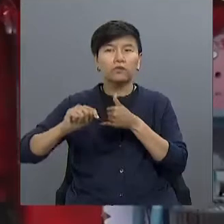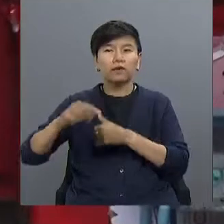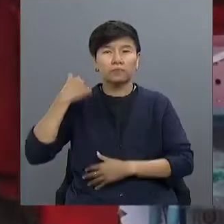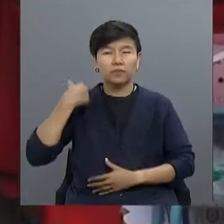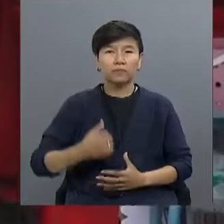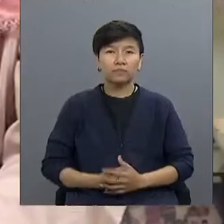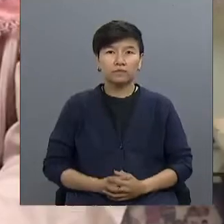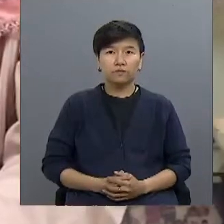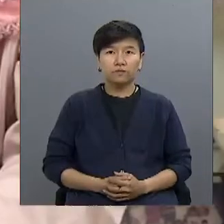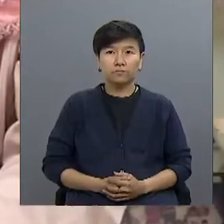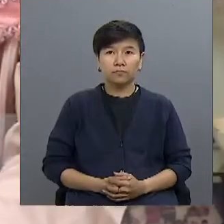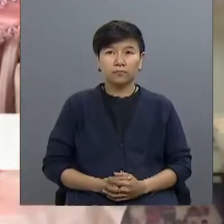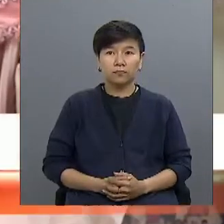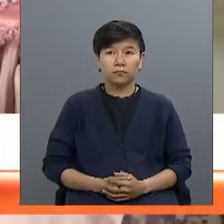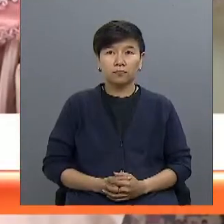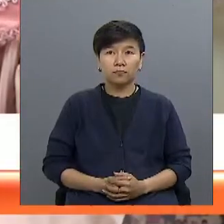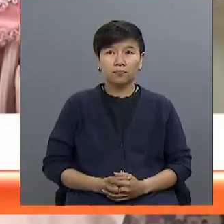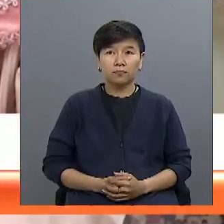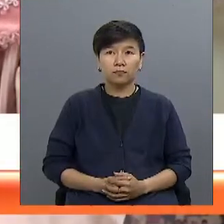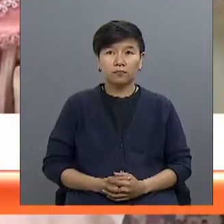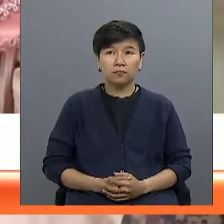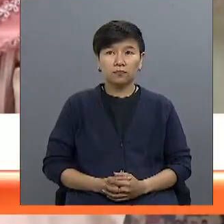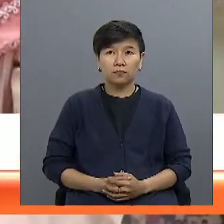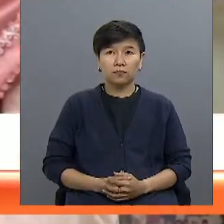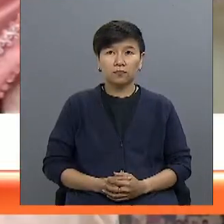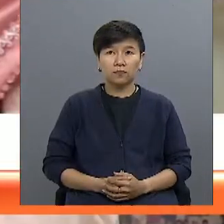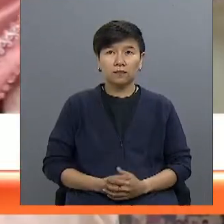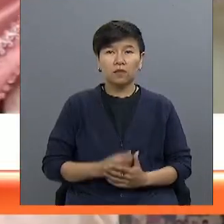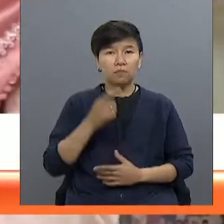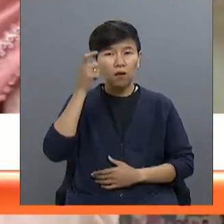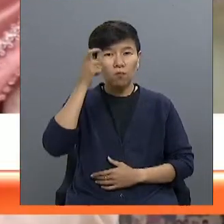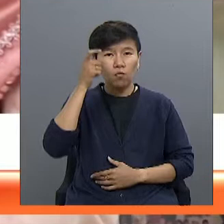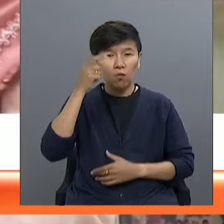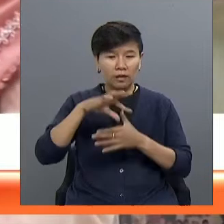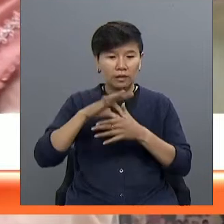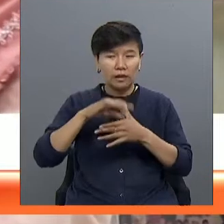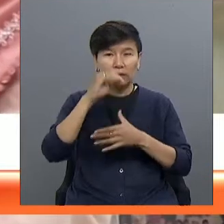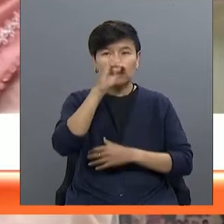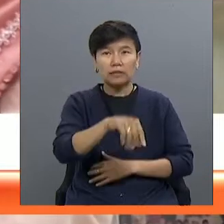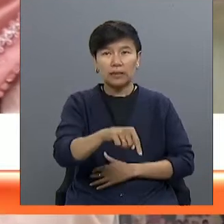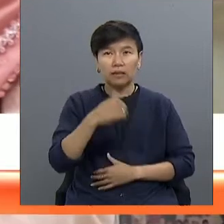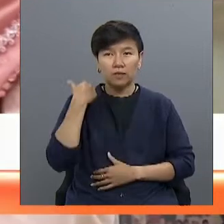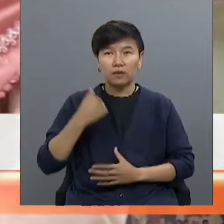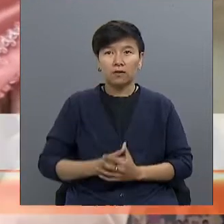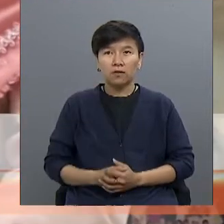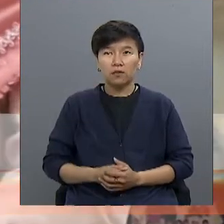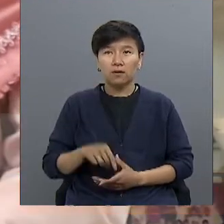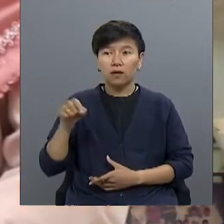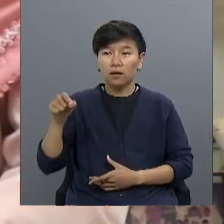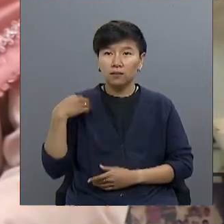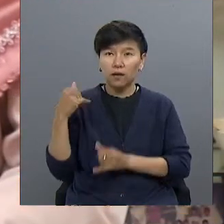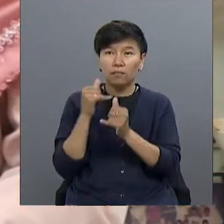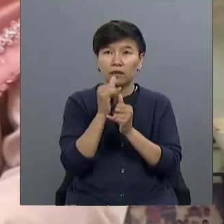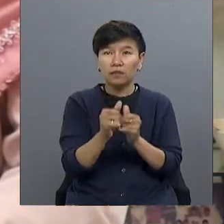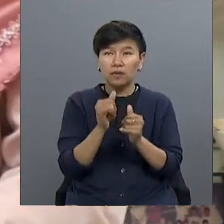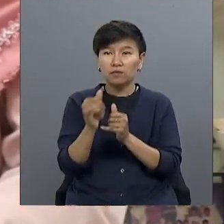แม่ยังเล็กๆอยู่นะก็แกงเขาแกงมาตลอดก็ใส่เนื้อแต่เวลาไหนมีแขกมาอย่างพวกเธอก็เป็นแขกพี่ก็ต้องท